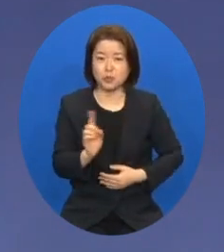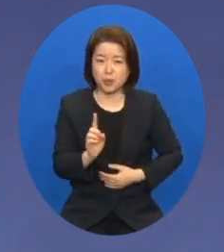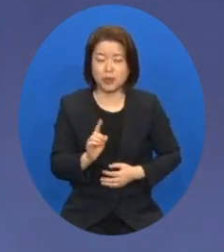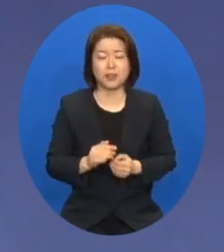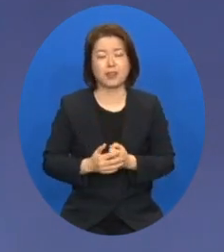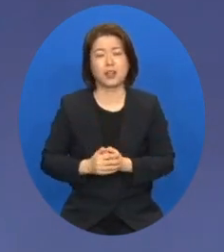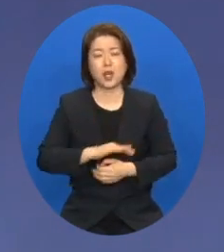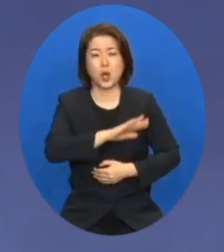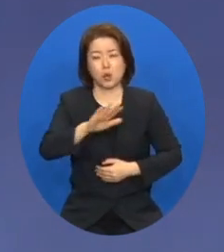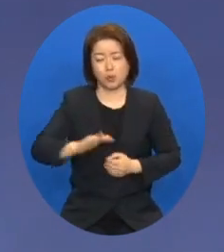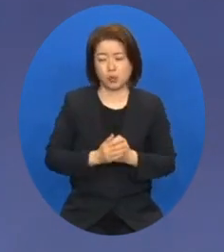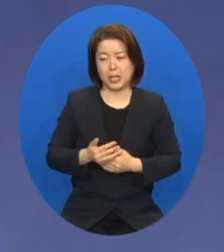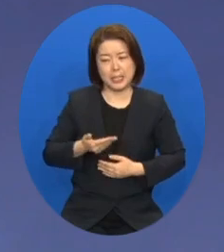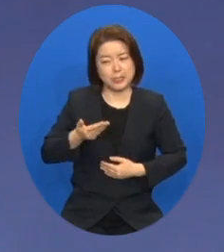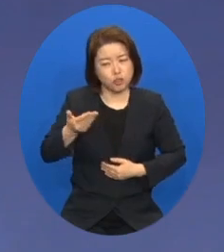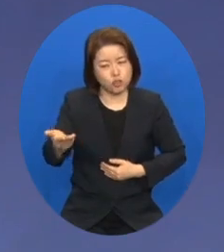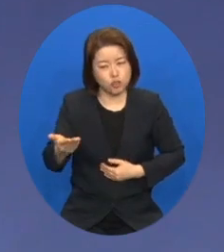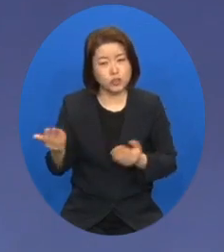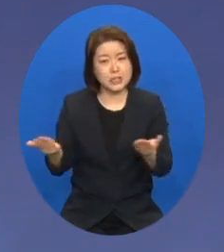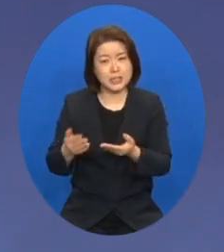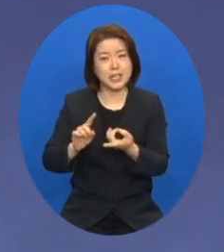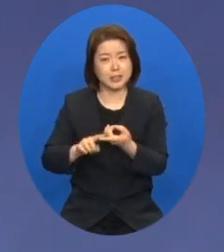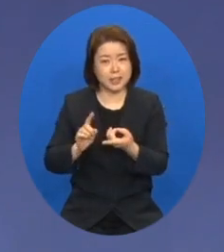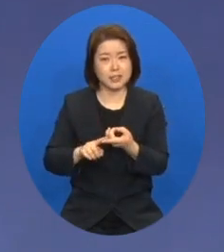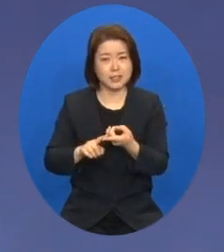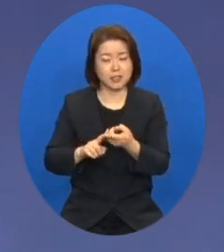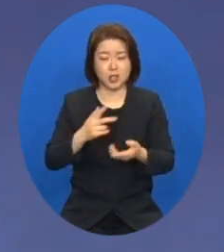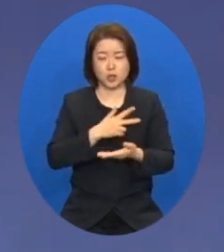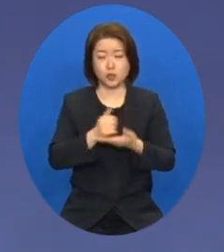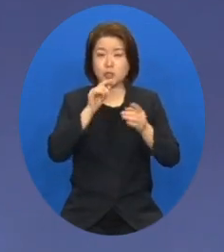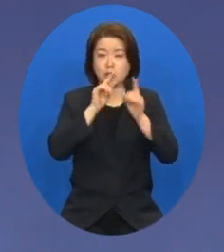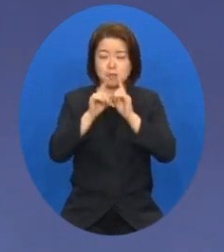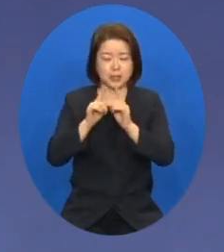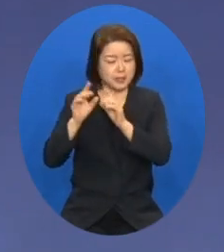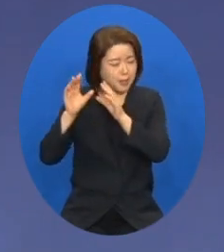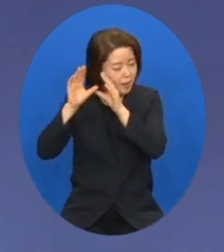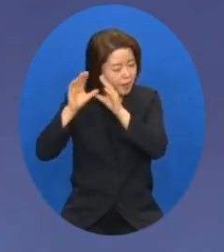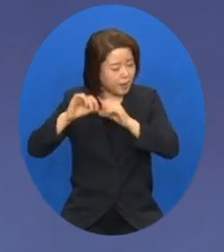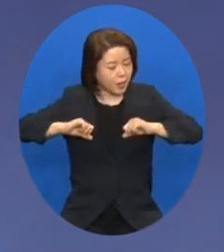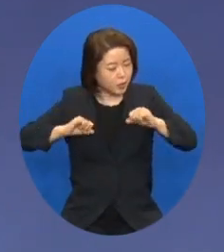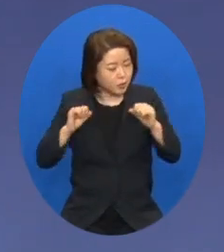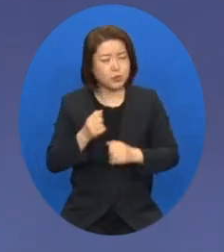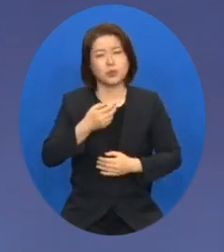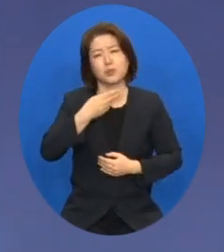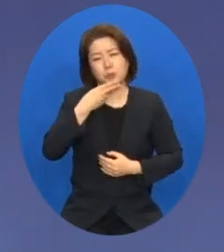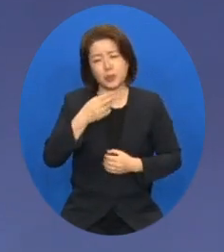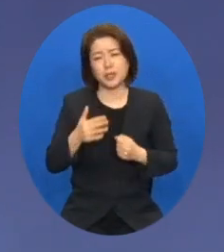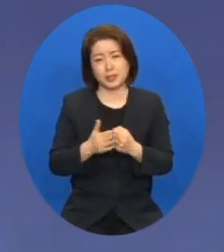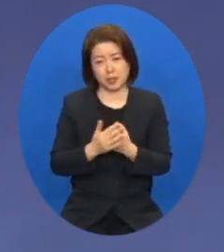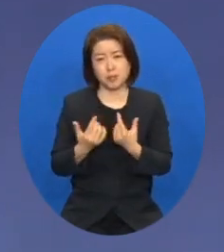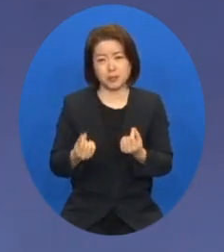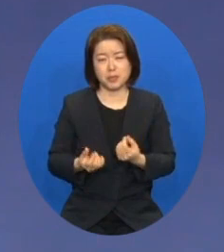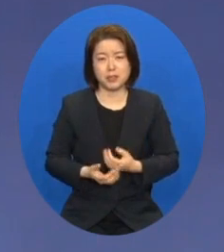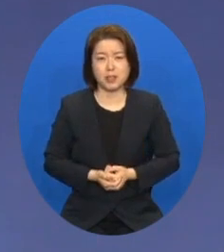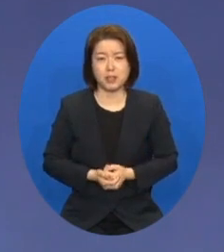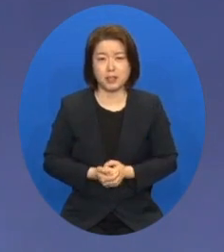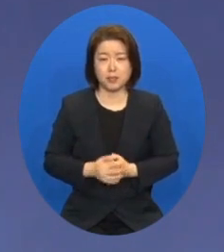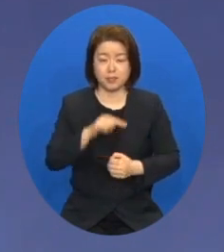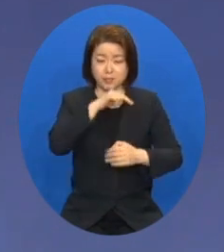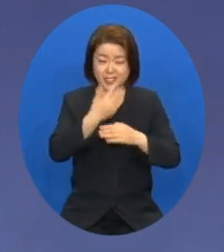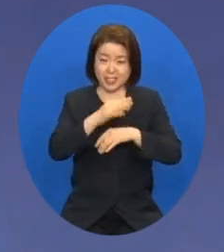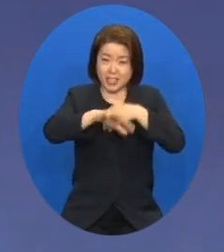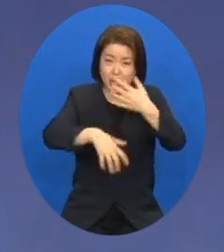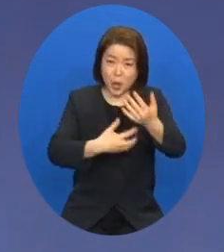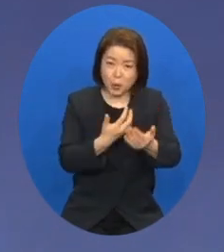주는 일에 대해서 주님의 말씀을 귀 기울여 순종하지 않았기 때문에 그렇습니다 공산